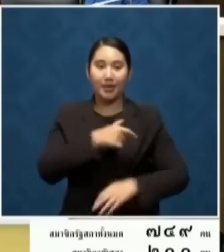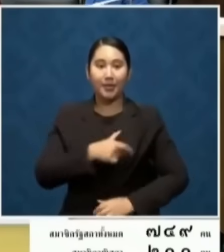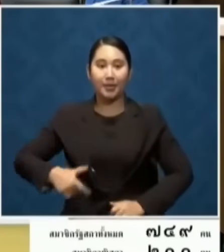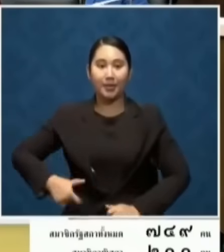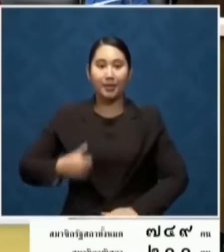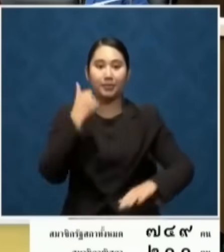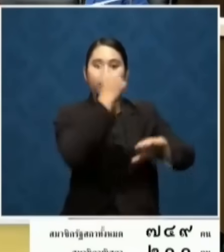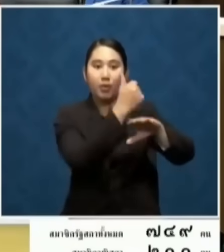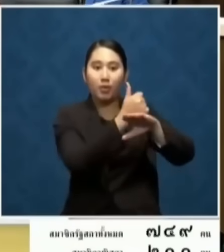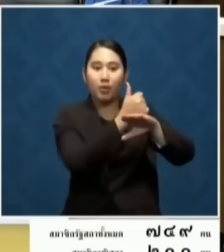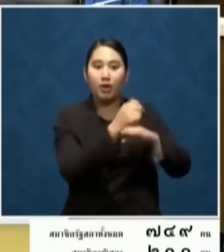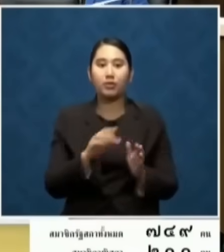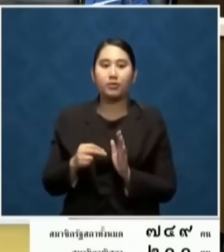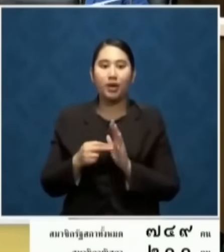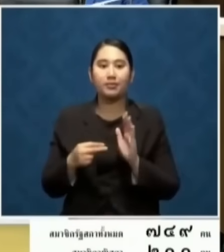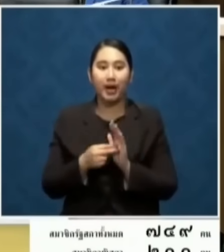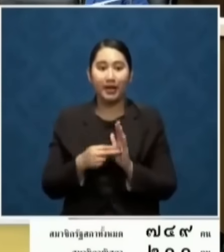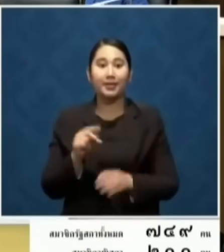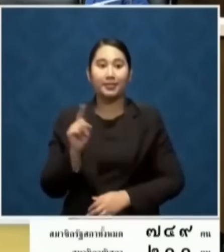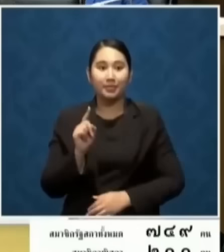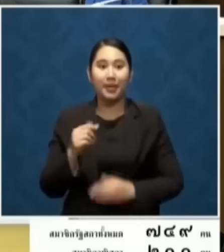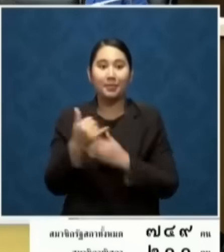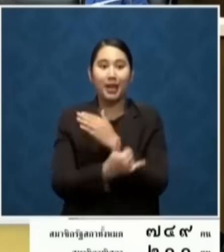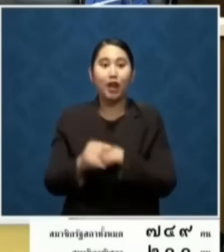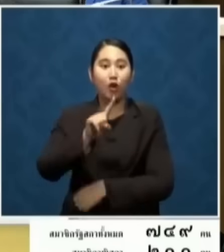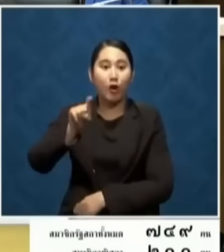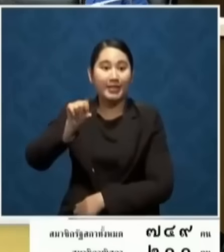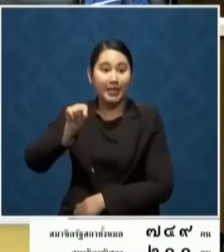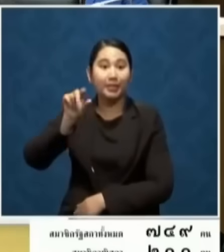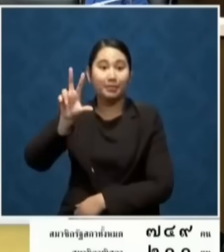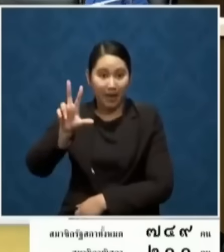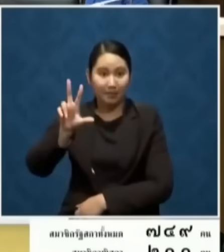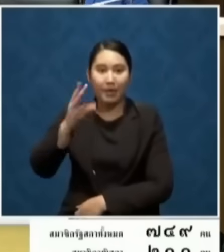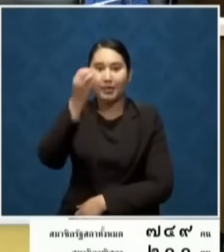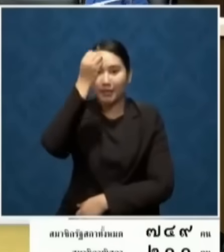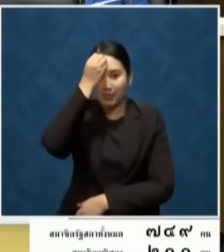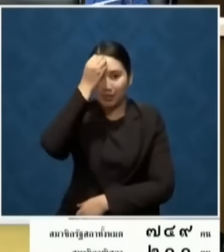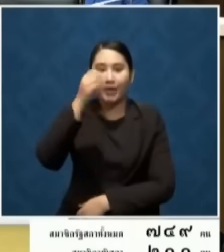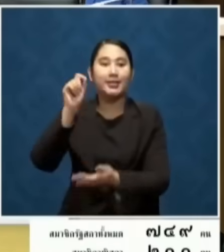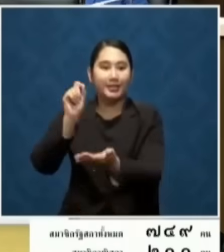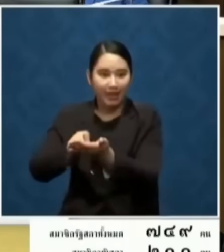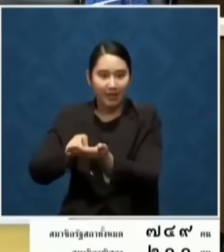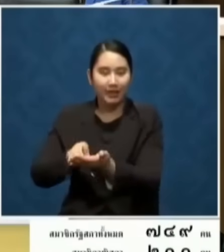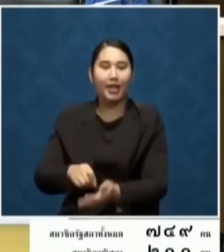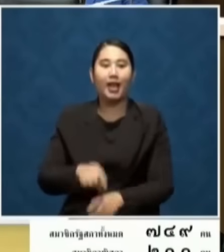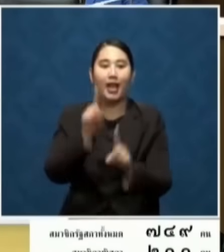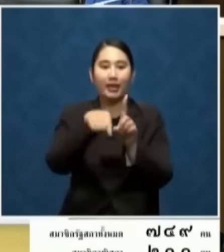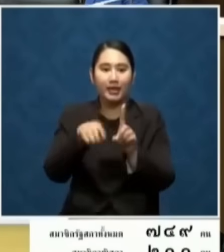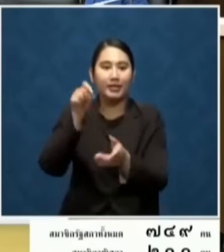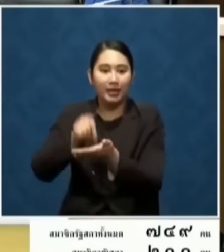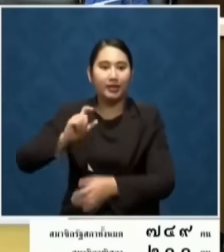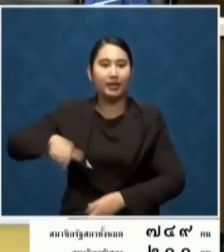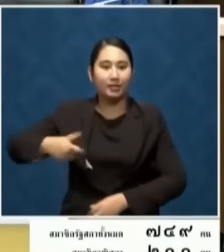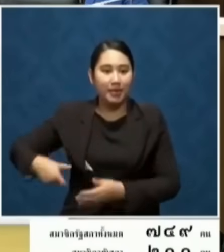องกันการแบ่งแยกดินแดนให้ดีที่สุดสนับสนุนพหุวัฒนธรรมและสนับสนุนทุกศาสนาเป็นคำมั่นสัญ